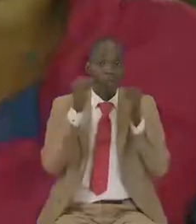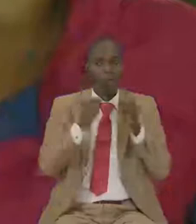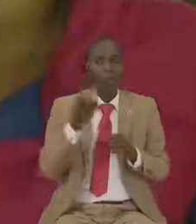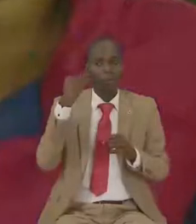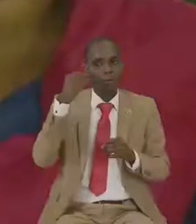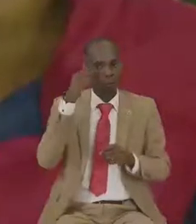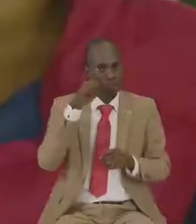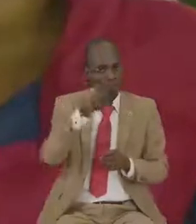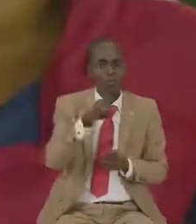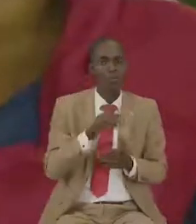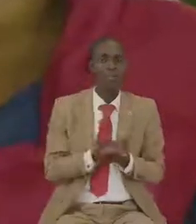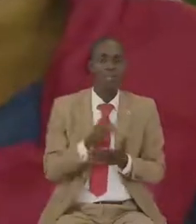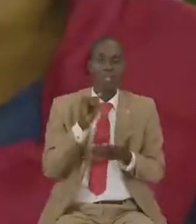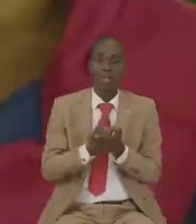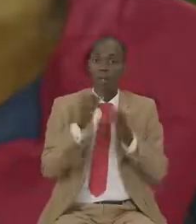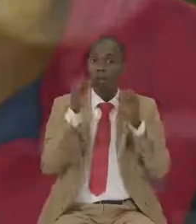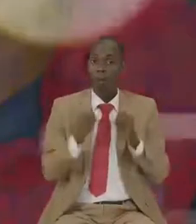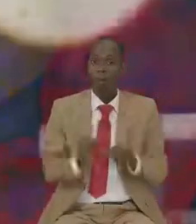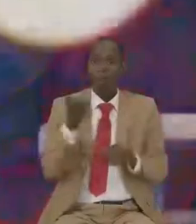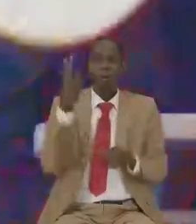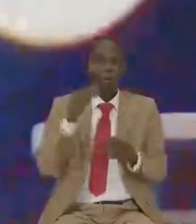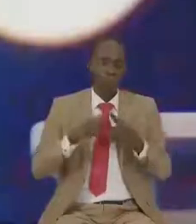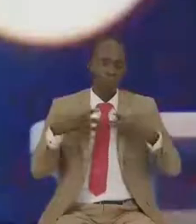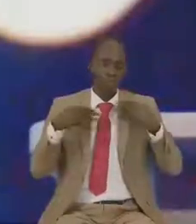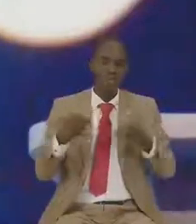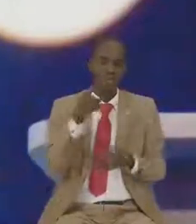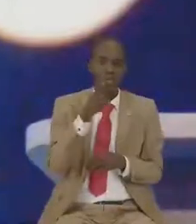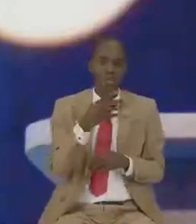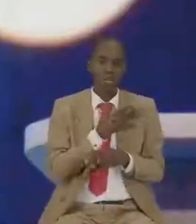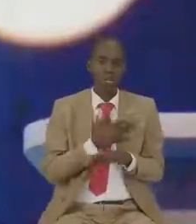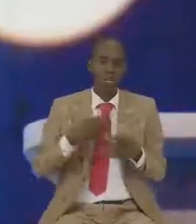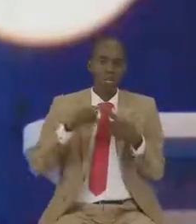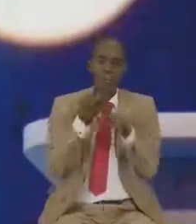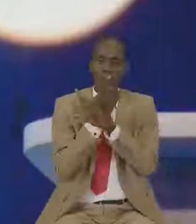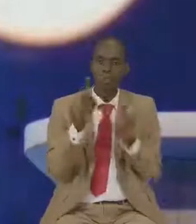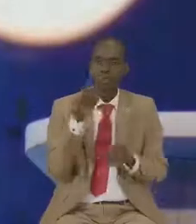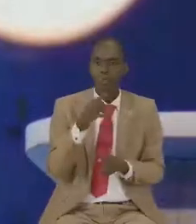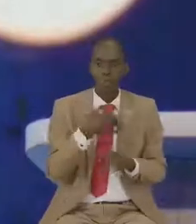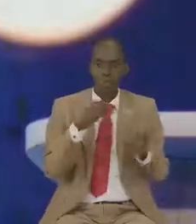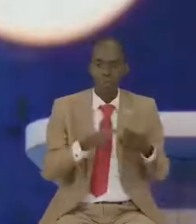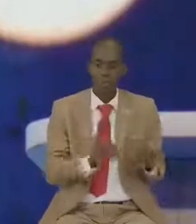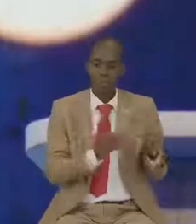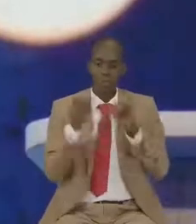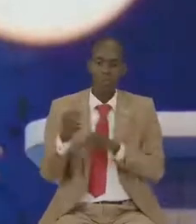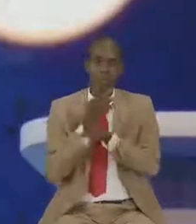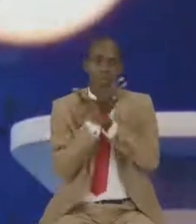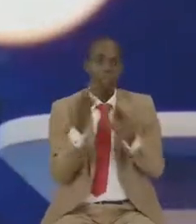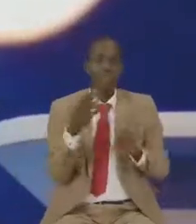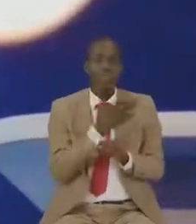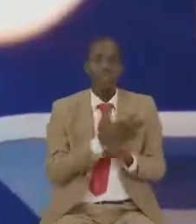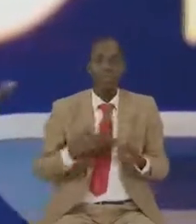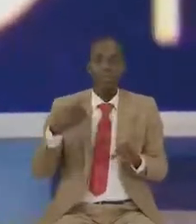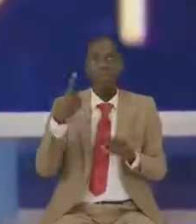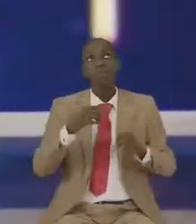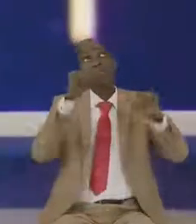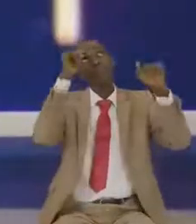Cette force, c'est pour vous. Cette force, c'est pour vous guérir, c'est pour vous délivrer, c'est